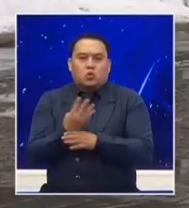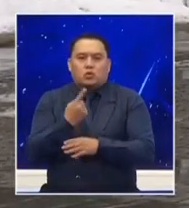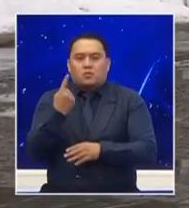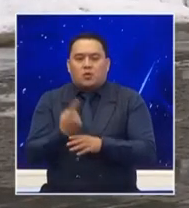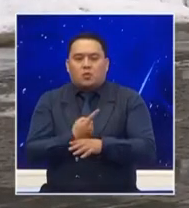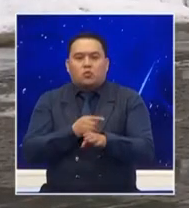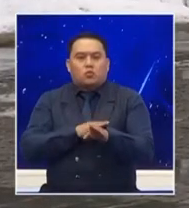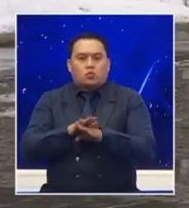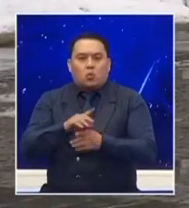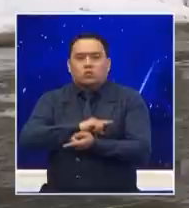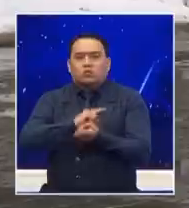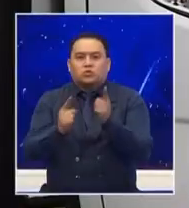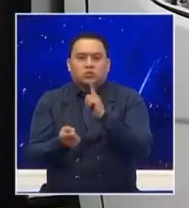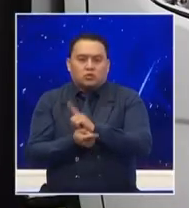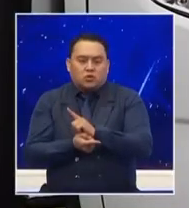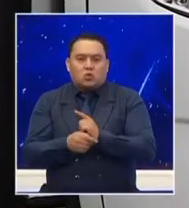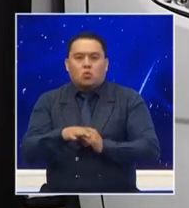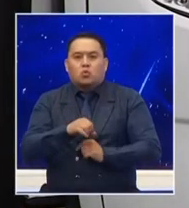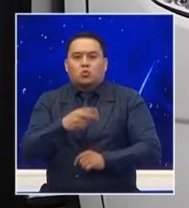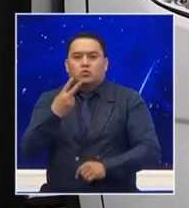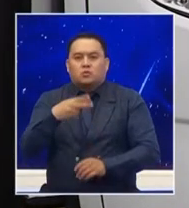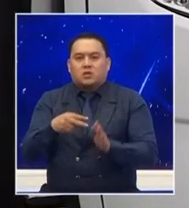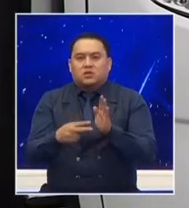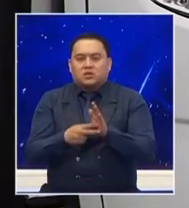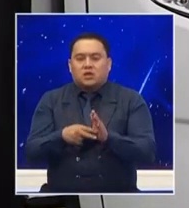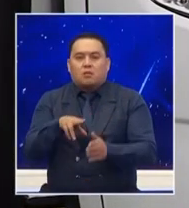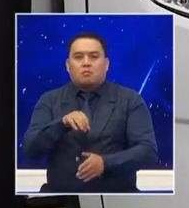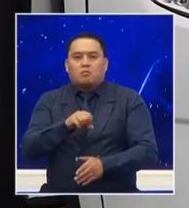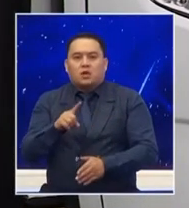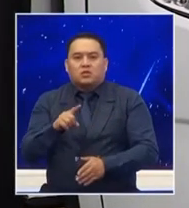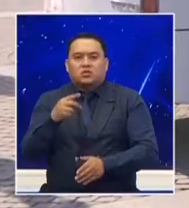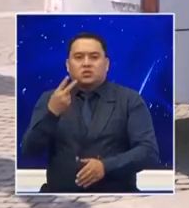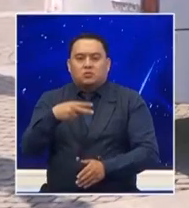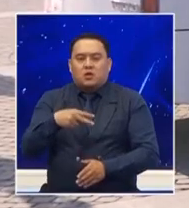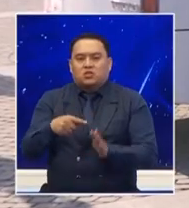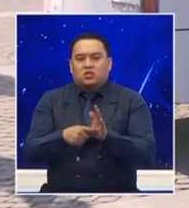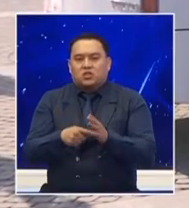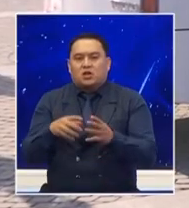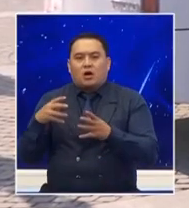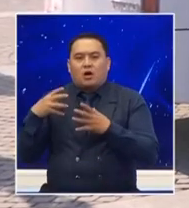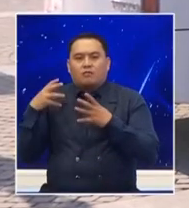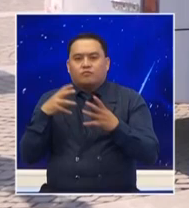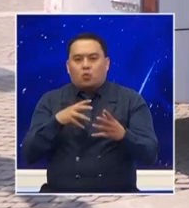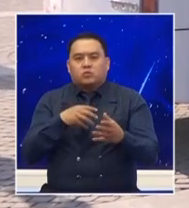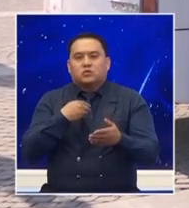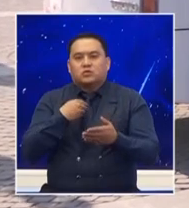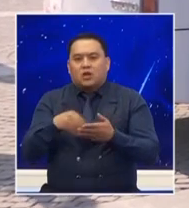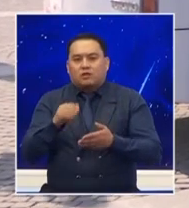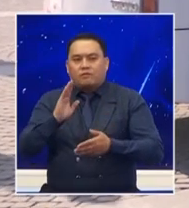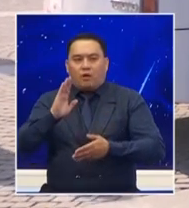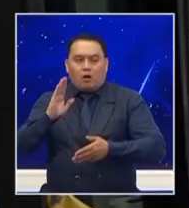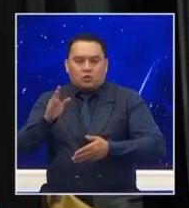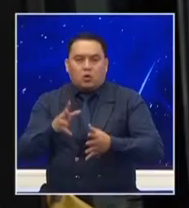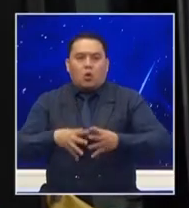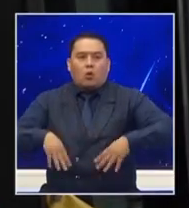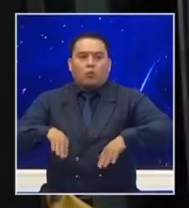бөлігі толық жаңартылады. Ютонг маркалы 28, ПАЗ маркалы 27 автобус сатып алынады. Өткен апта тест-драйвтен өткен